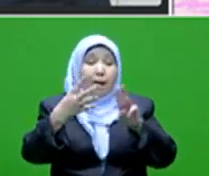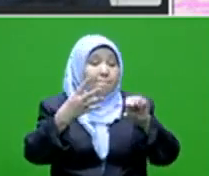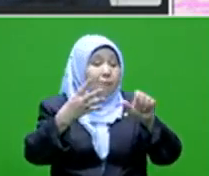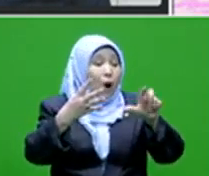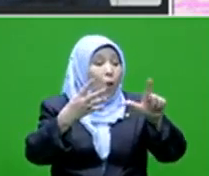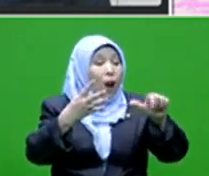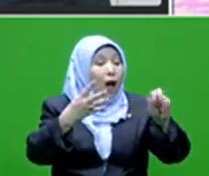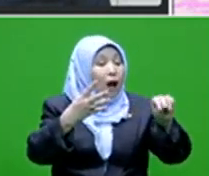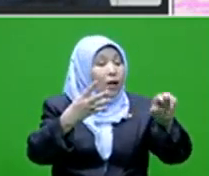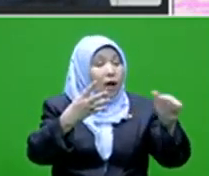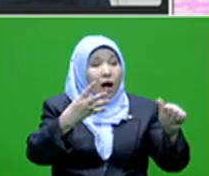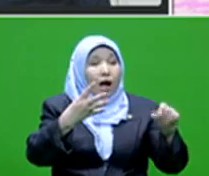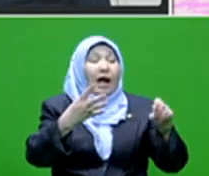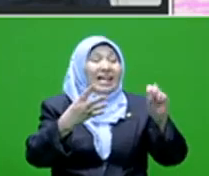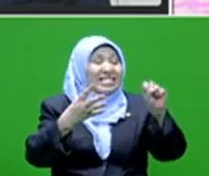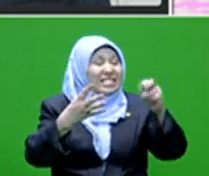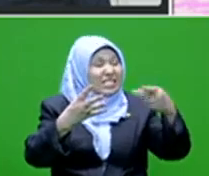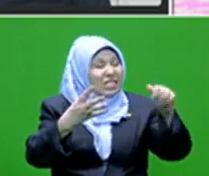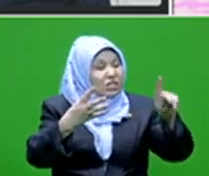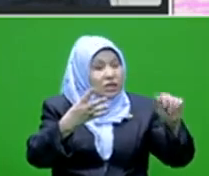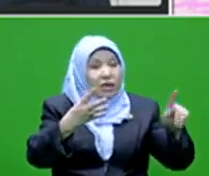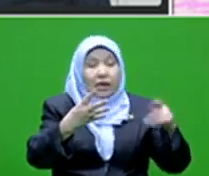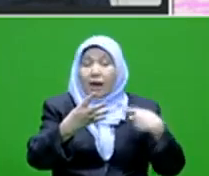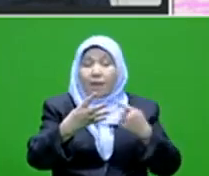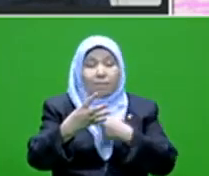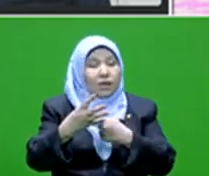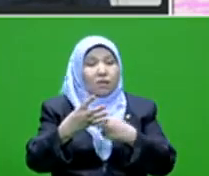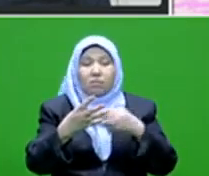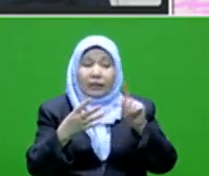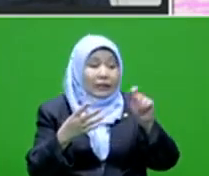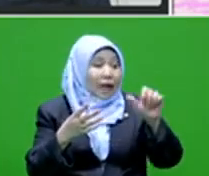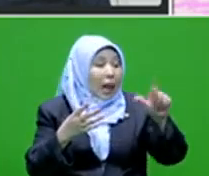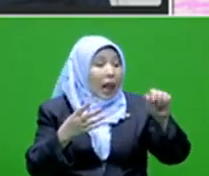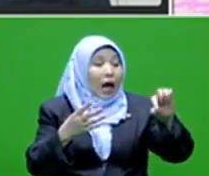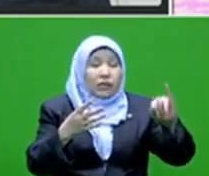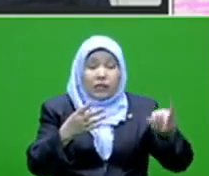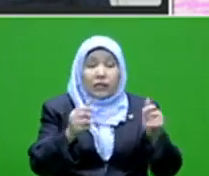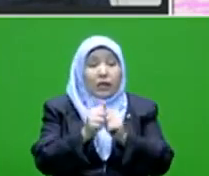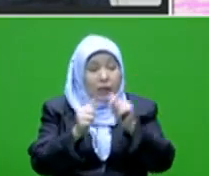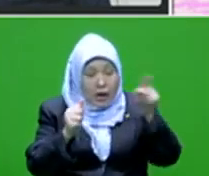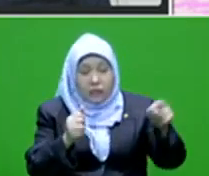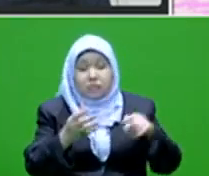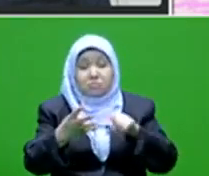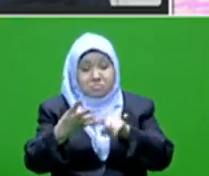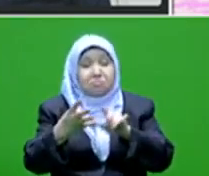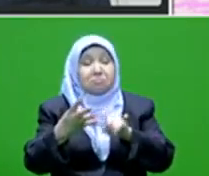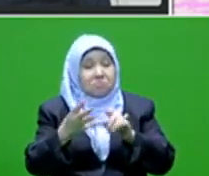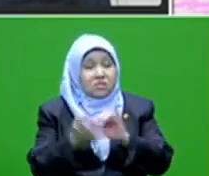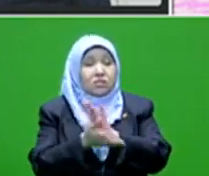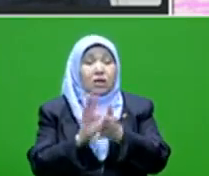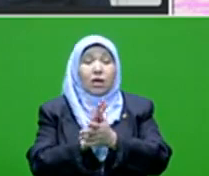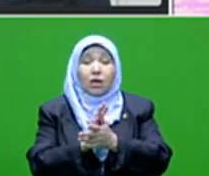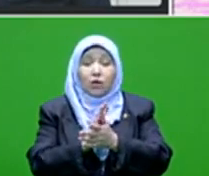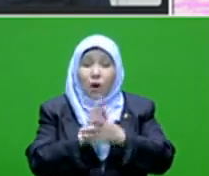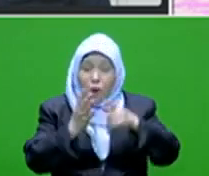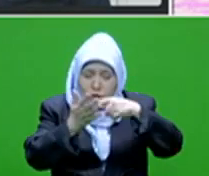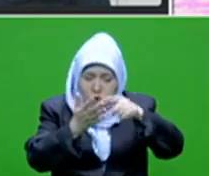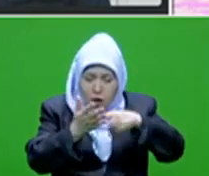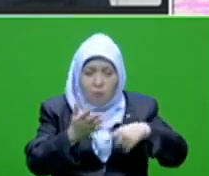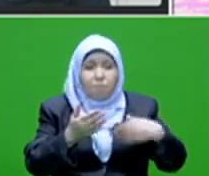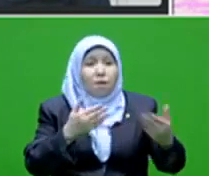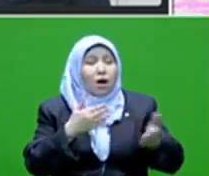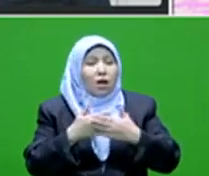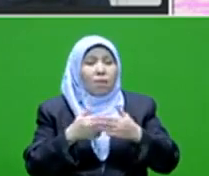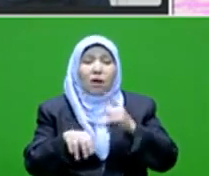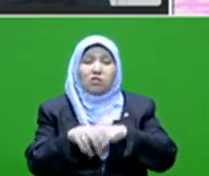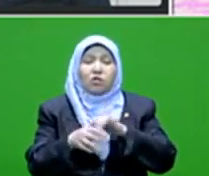Abdullah Bukhari. Kami surah Yusuf ni kami talaki dengan dia. Dan hari itu sekali itu kita pergi refresh balik ilmu ni. Masa